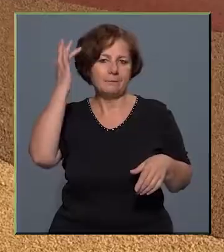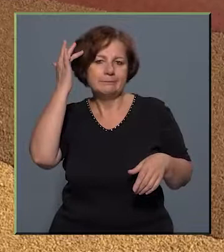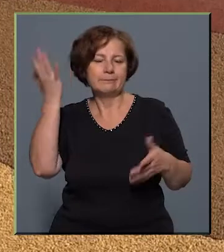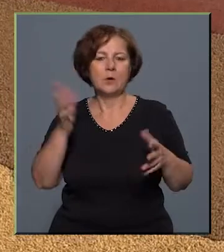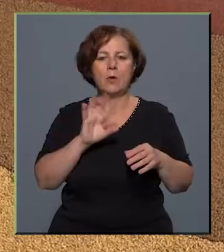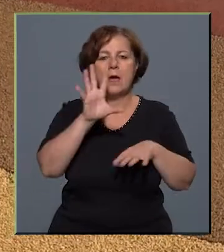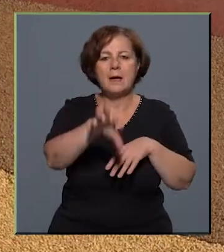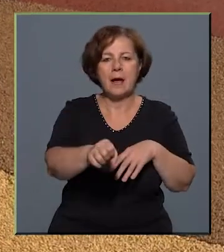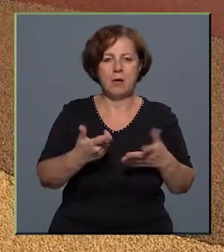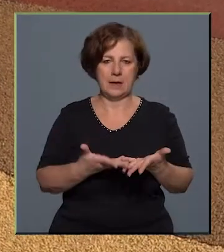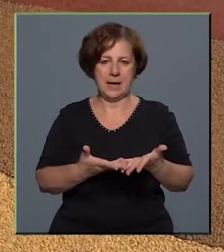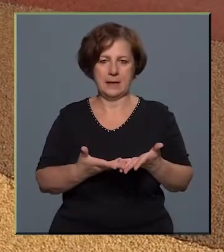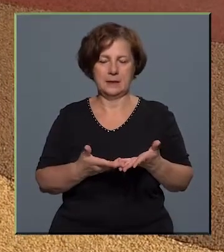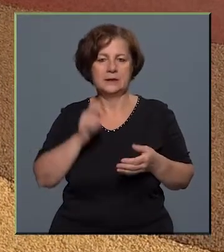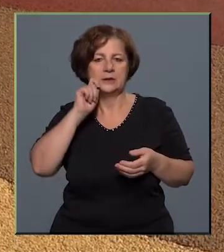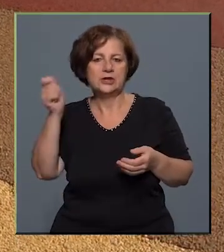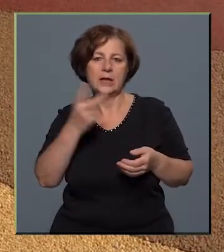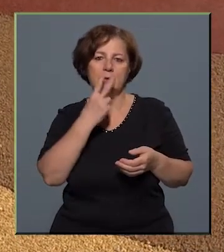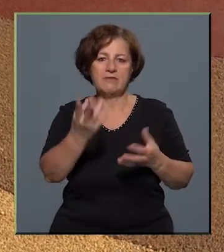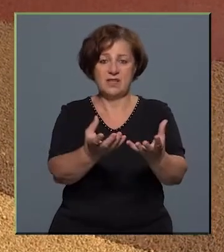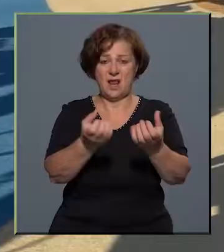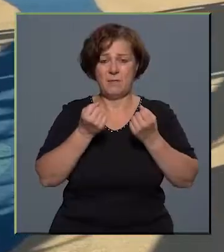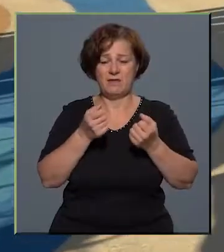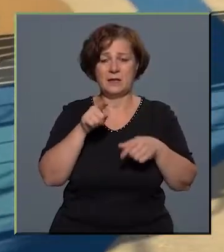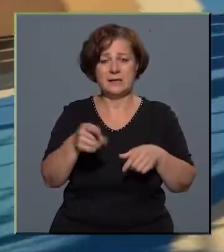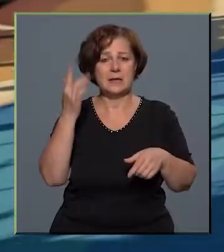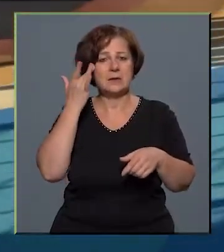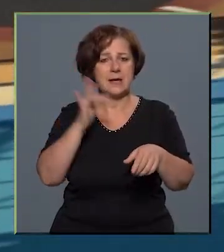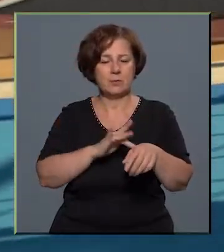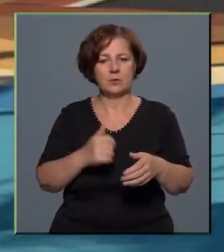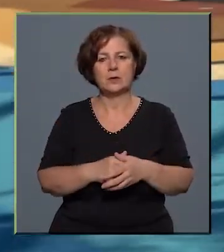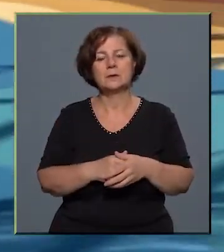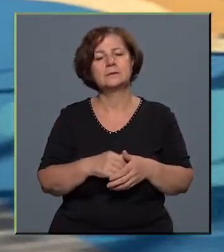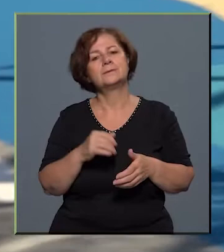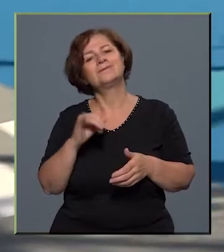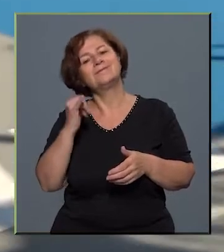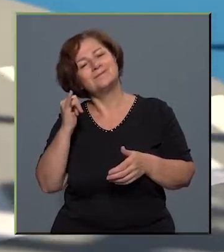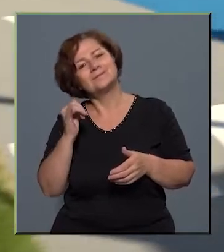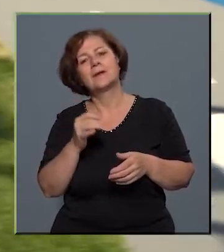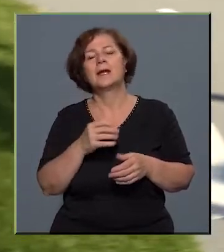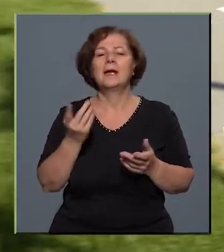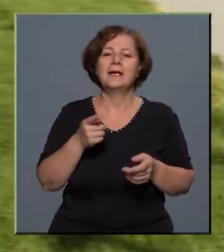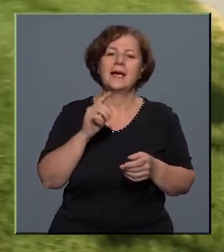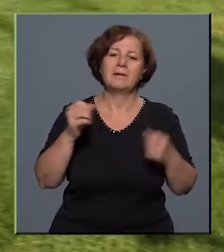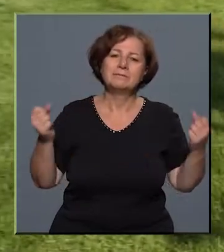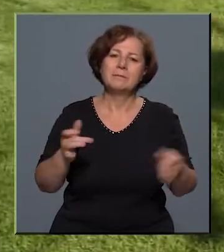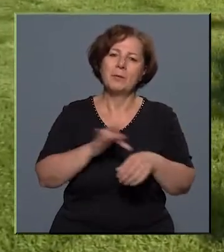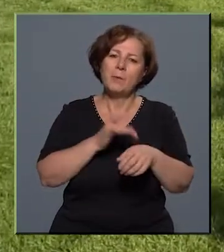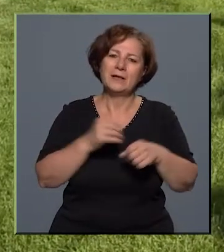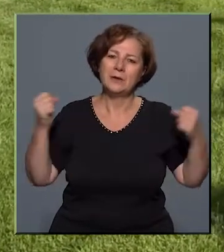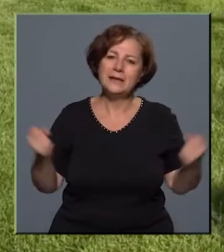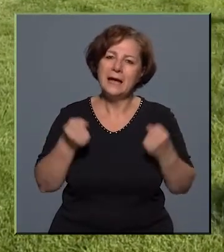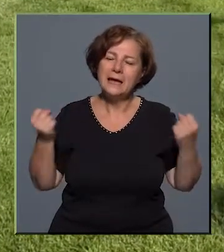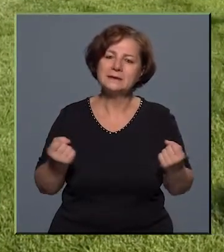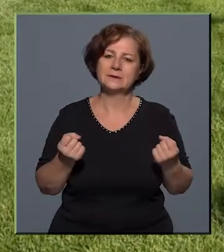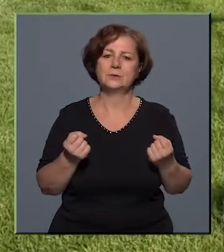hogy reagál? Sikerült-e figyelembe venni ezeket a szempontokat? Igyekeztünk, ezt majd ők döntik el, de ezen